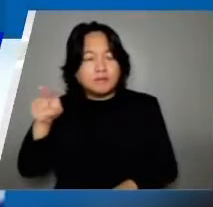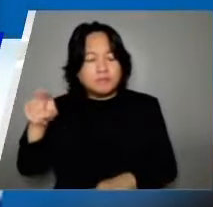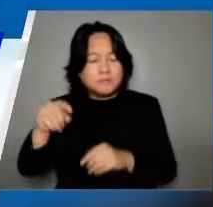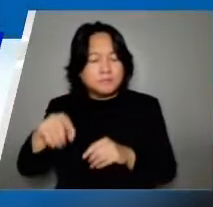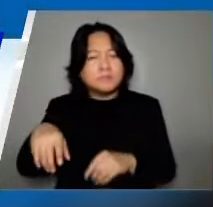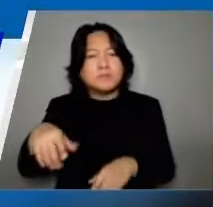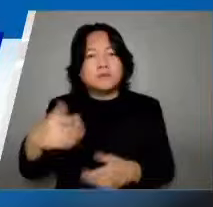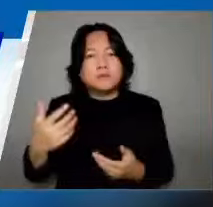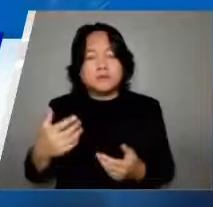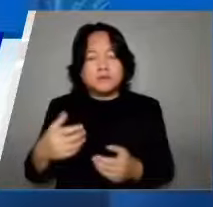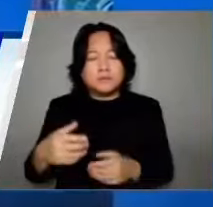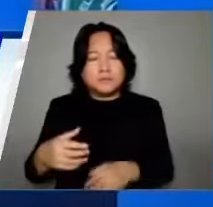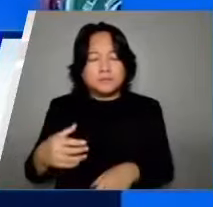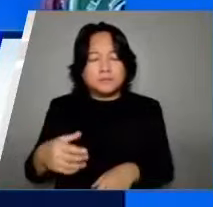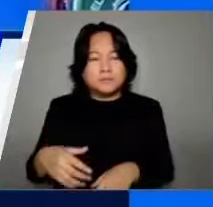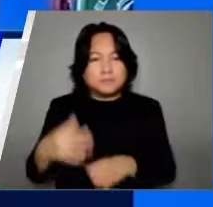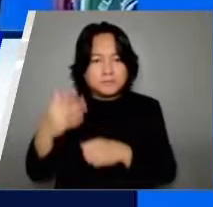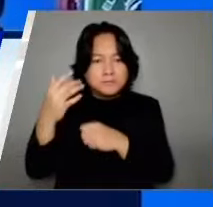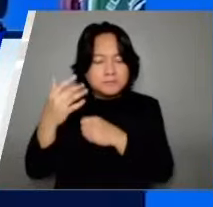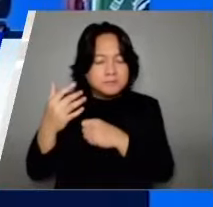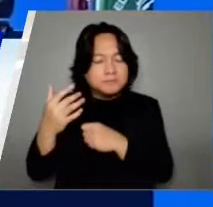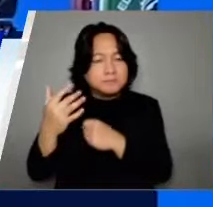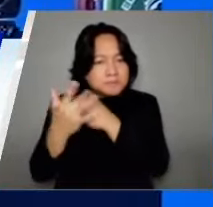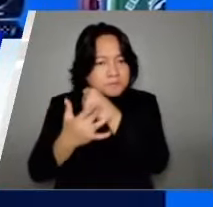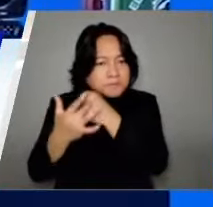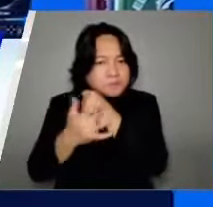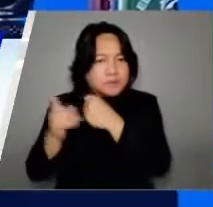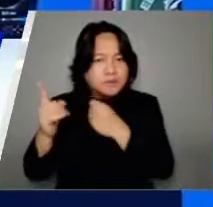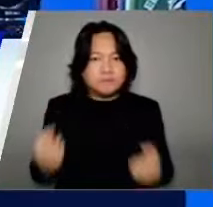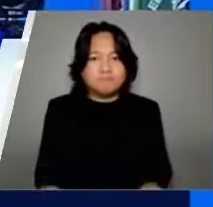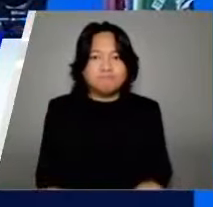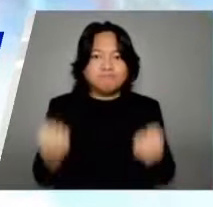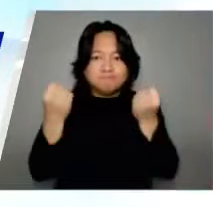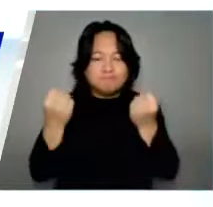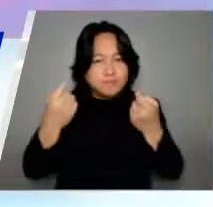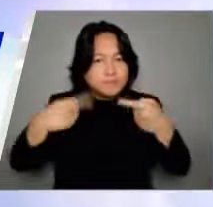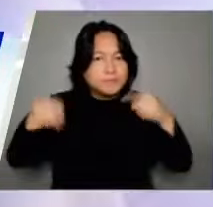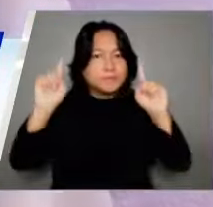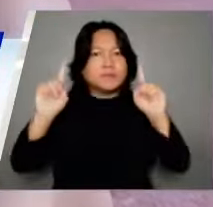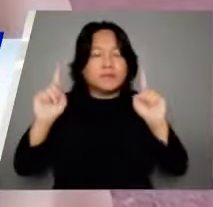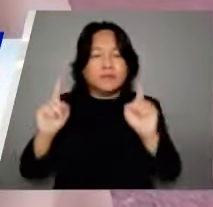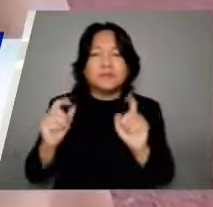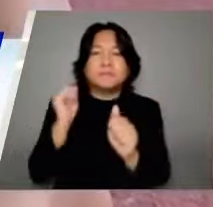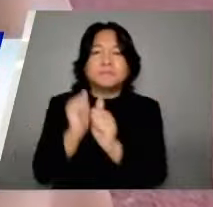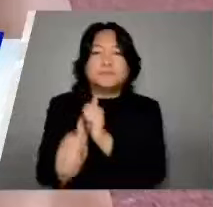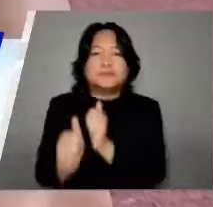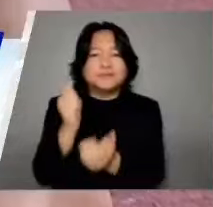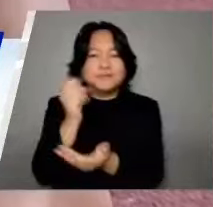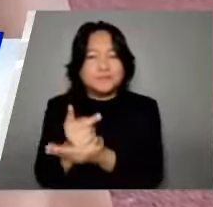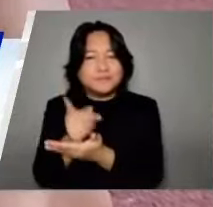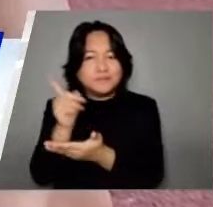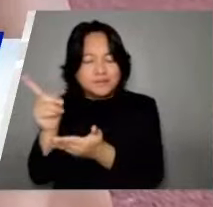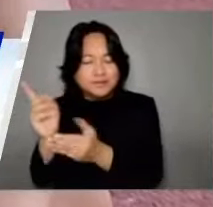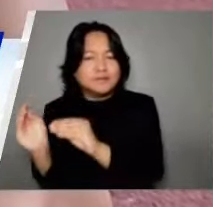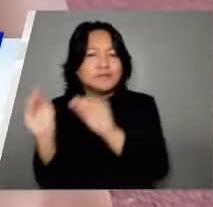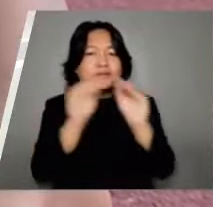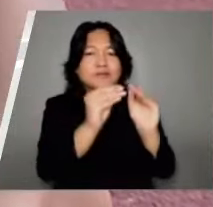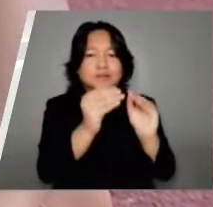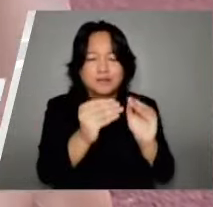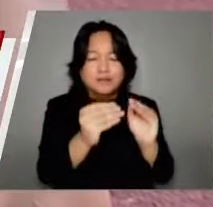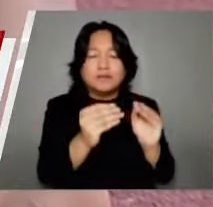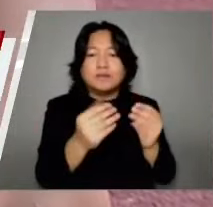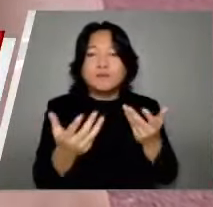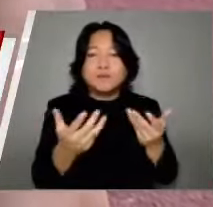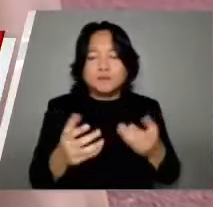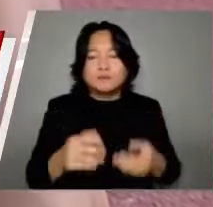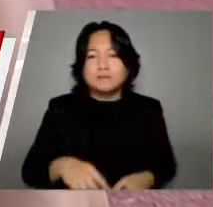sandaling nabuhat niya ang weights para mag-qualify sa Paris Olympics. Sobrang saya ako, sir, kasi nakuha ko na yung